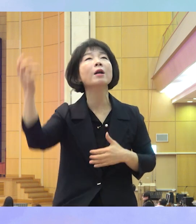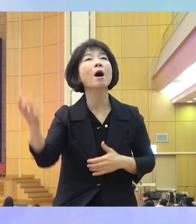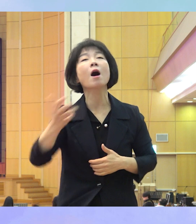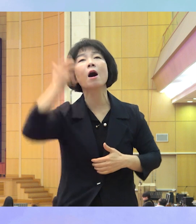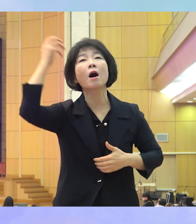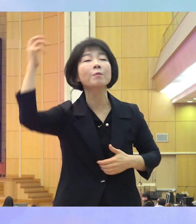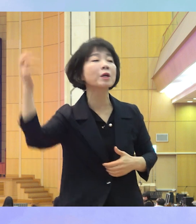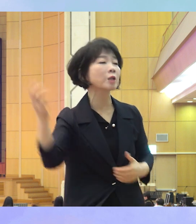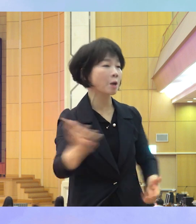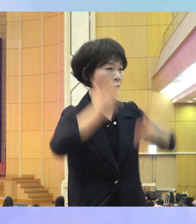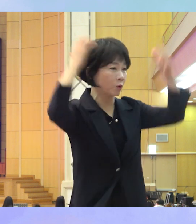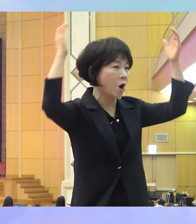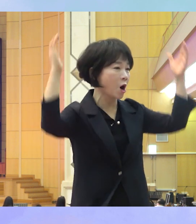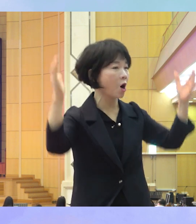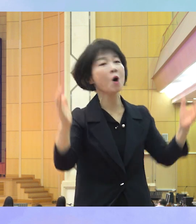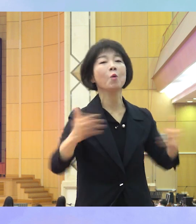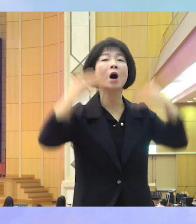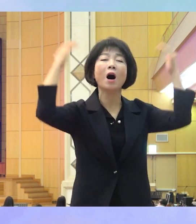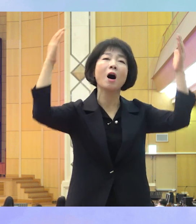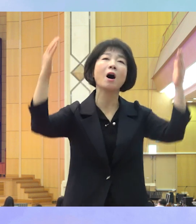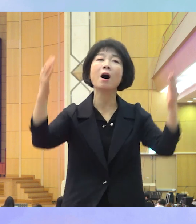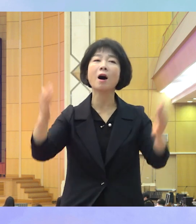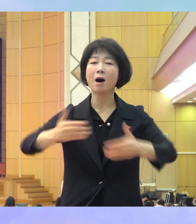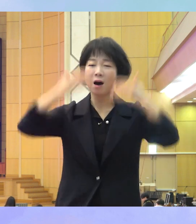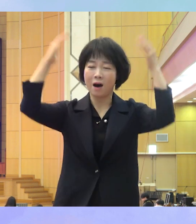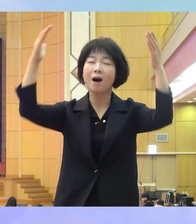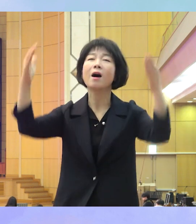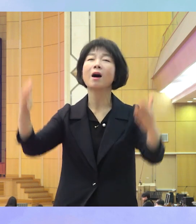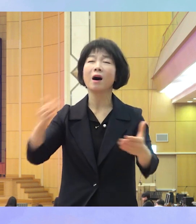성령의 바람 이제 불어와.